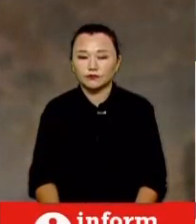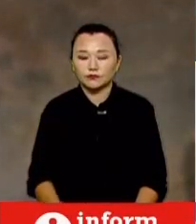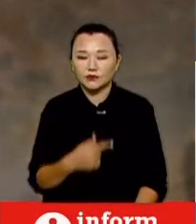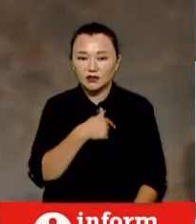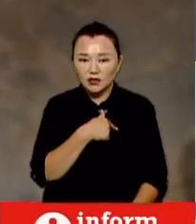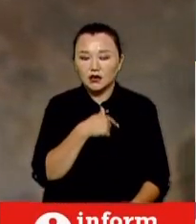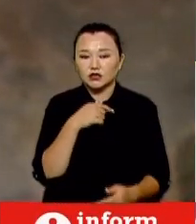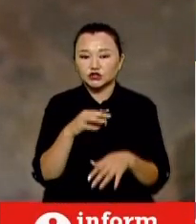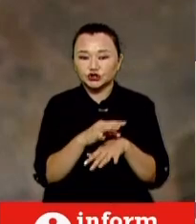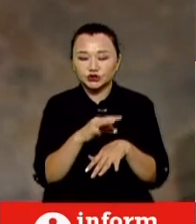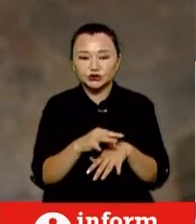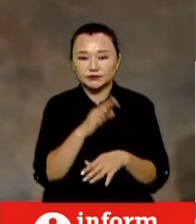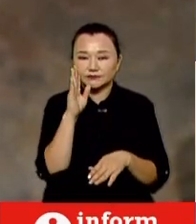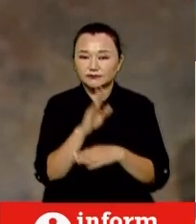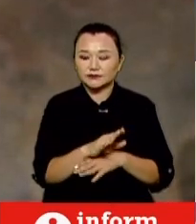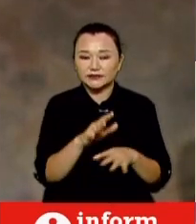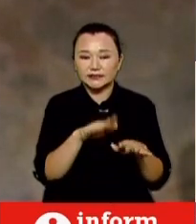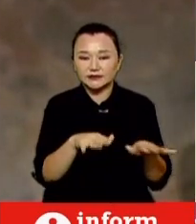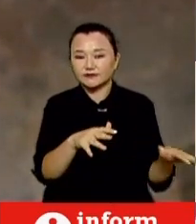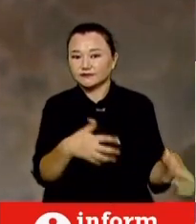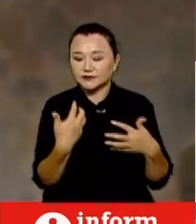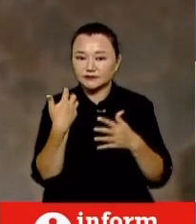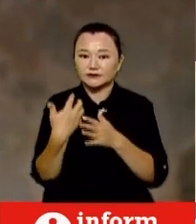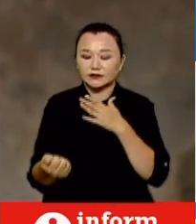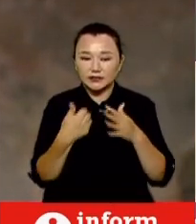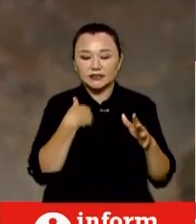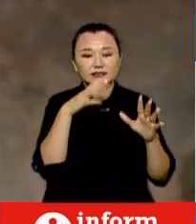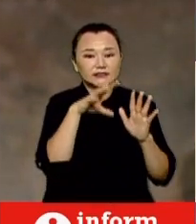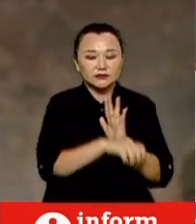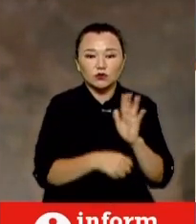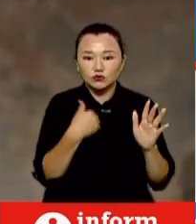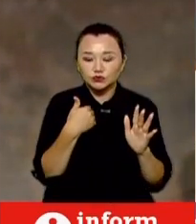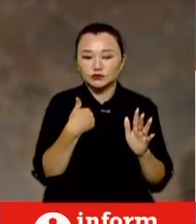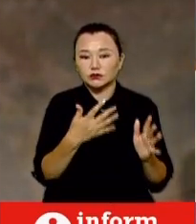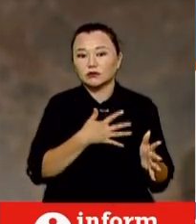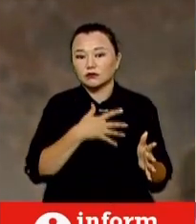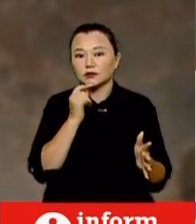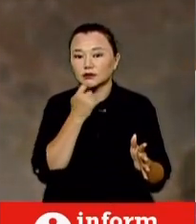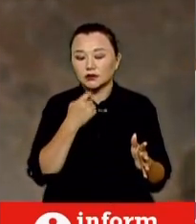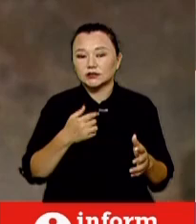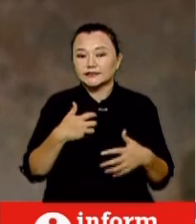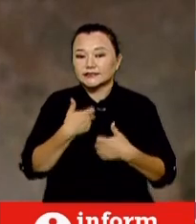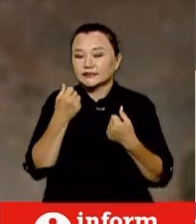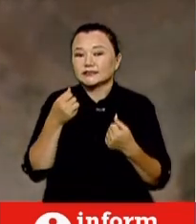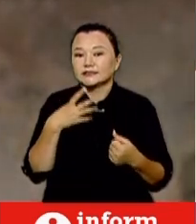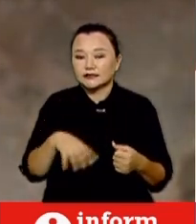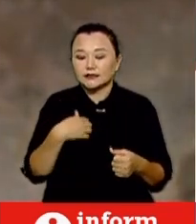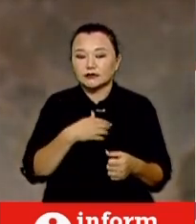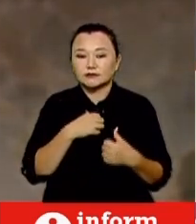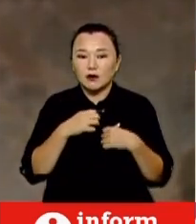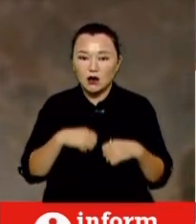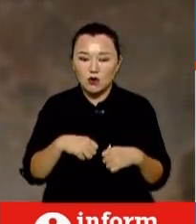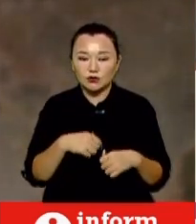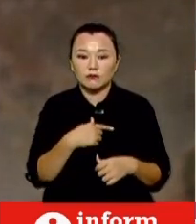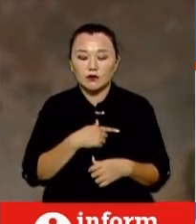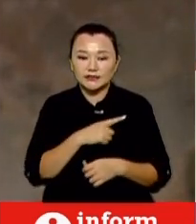Я велел жене хватать детей и выбираться. Я пытался потушить, но начал задыхаться от дыма. Пришлось спасаться. Я был спокоен, понял, что